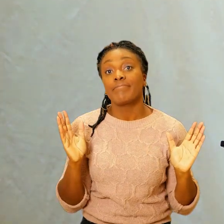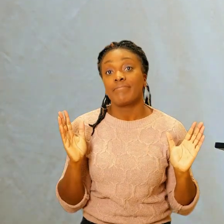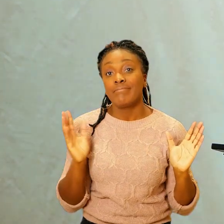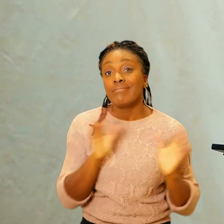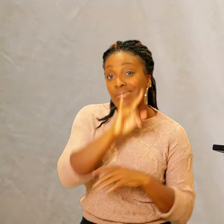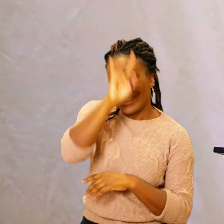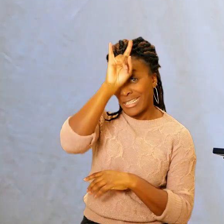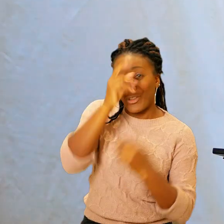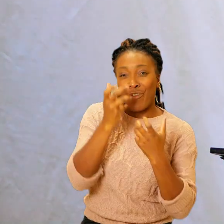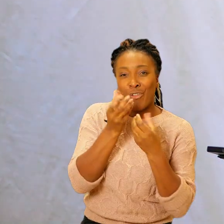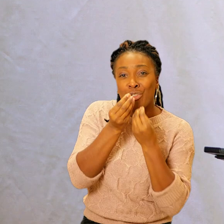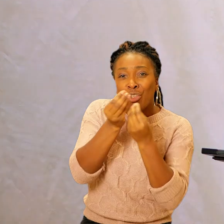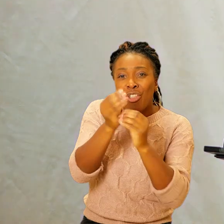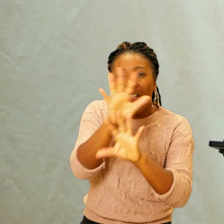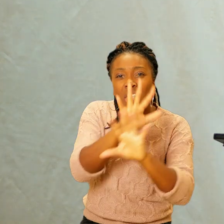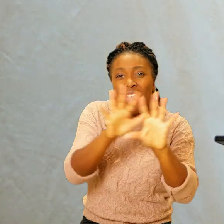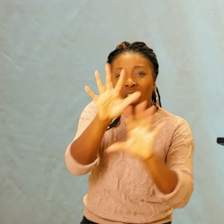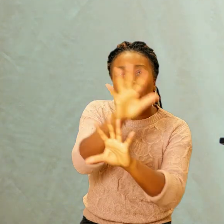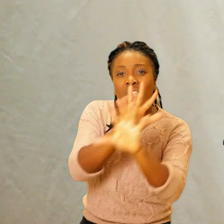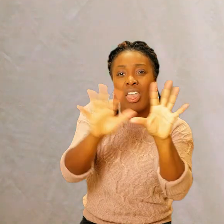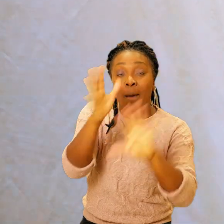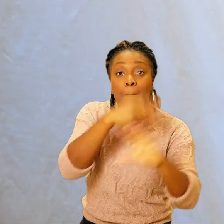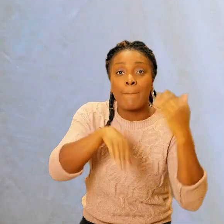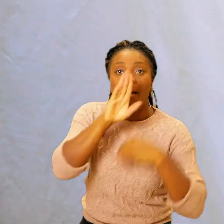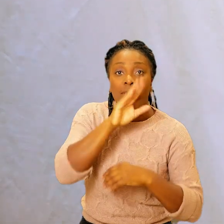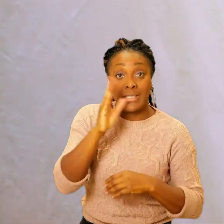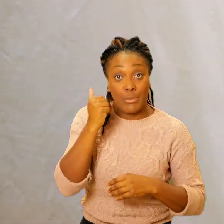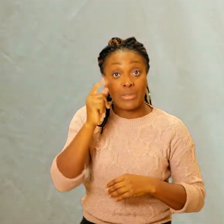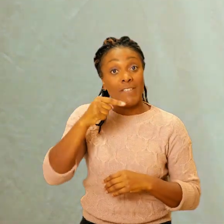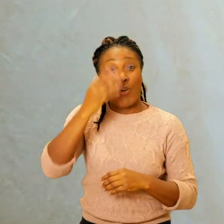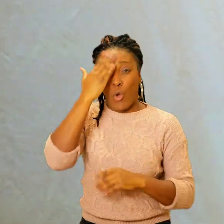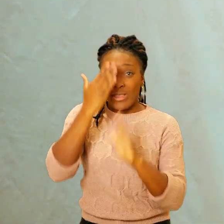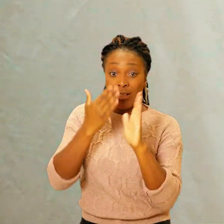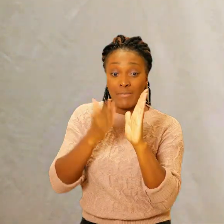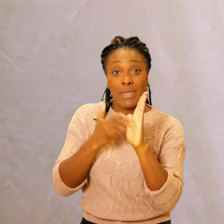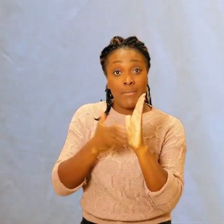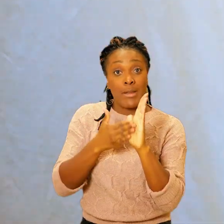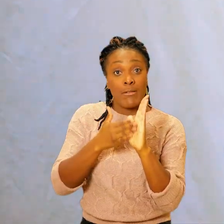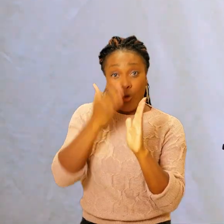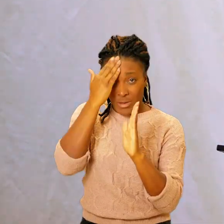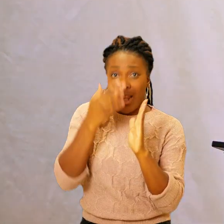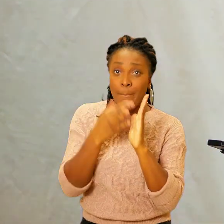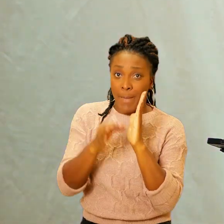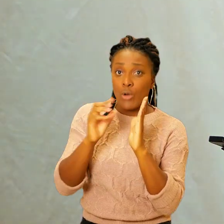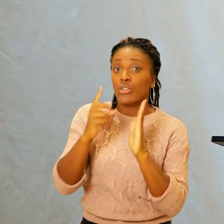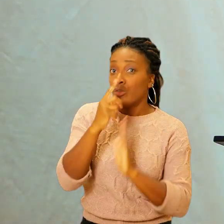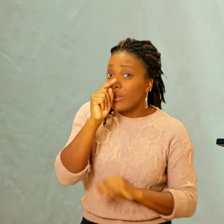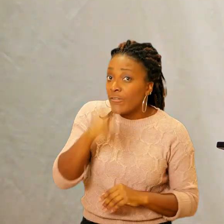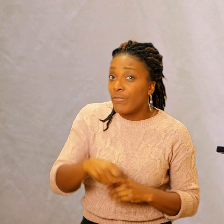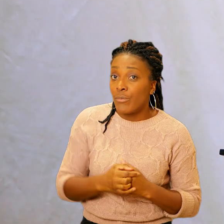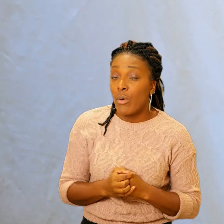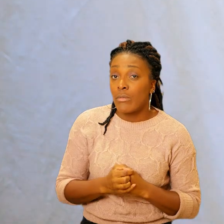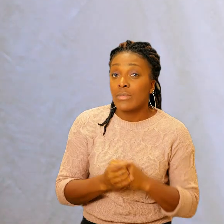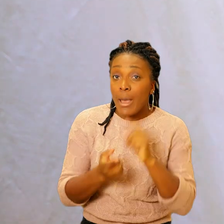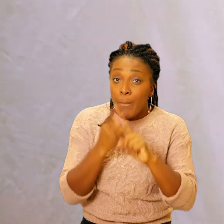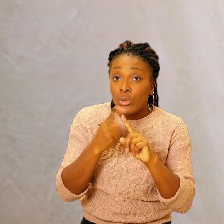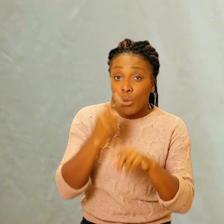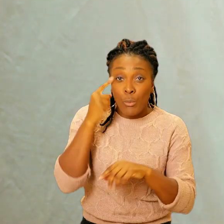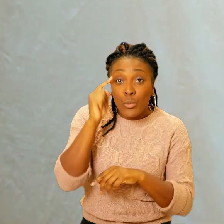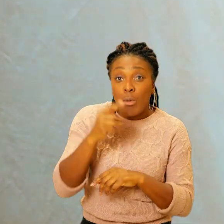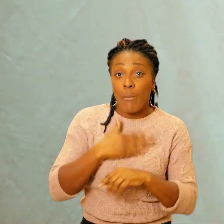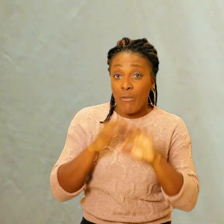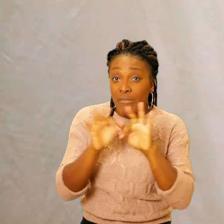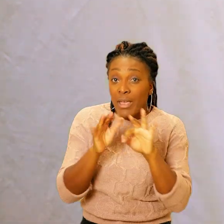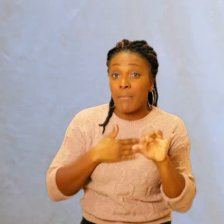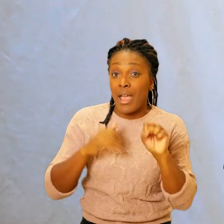L'adversaire veut nous tromper de cette manière-là. Donc on a intérêt à connaître la parole de Dieu et à s'y tenir. Donc c'est important pour toi, mon frère, ma sœur,